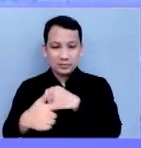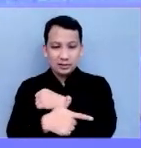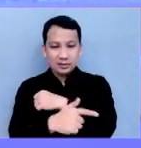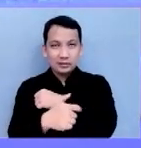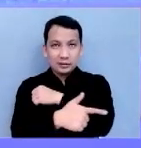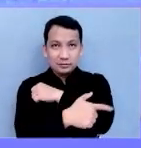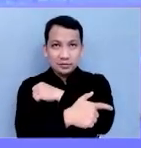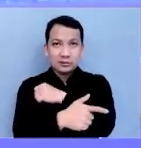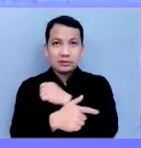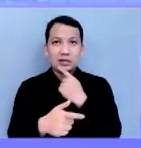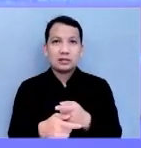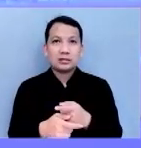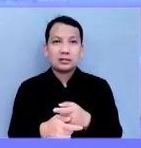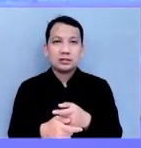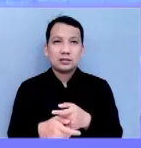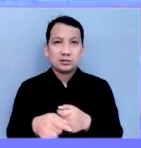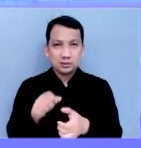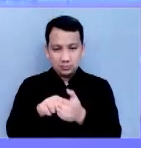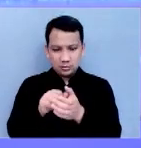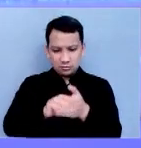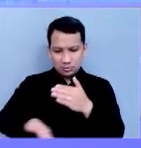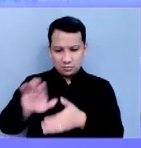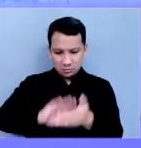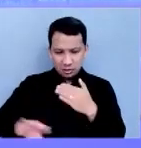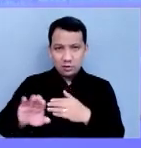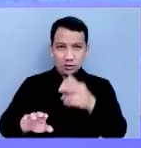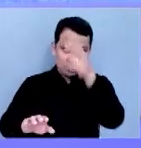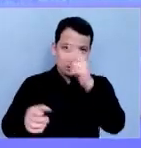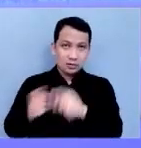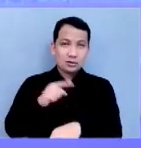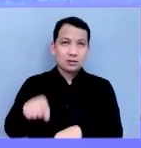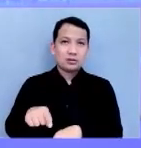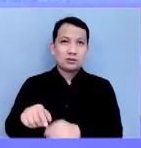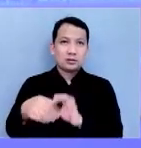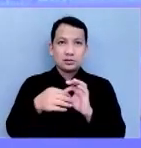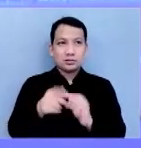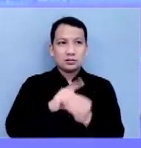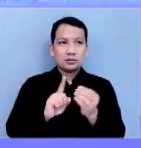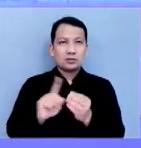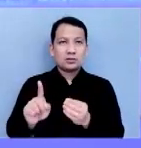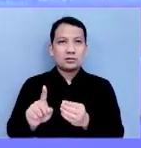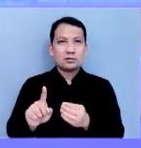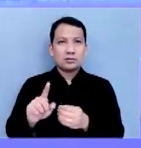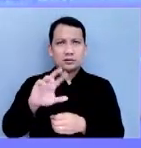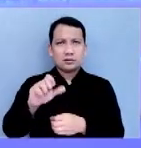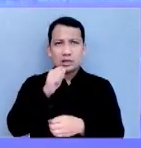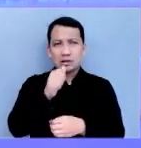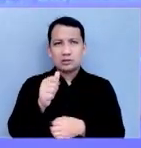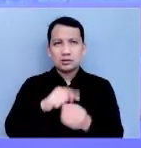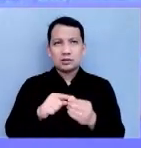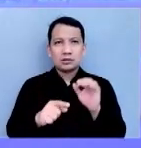ay nanganganak. Sinasabing ang mga manok ay nagmula po sa subspecies ng red jungle fowl